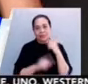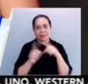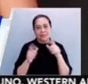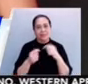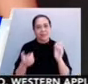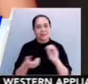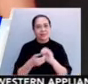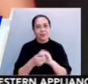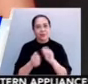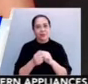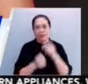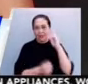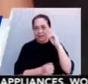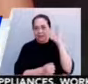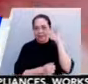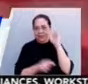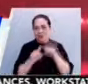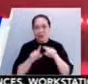Raver Cruz as hosts.